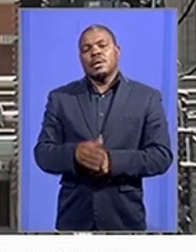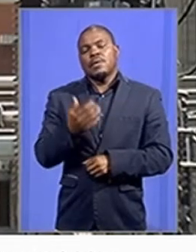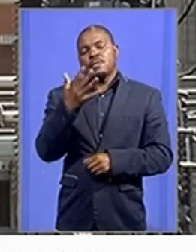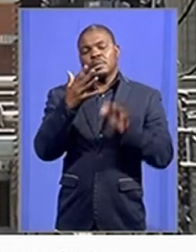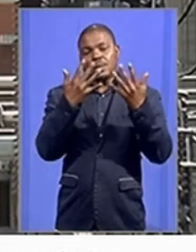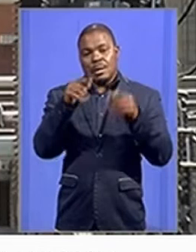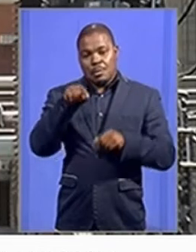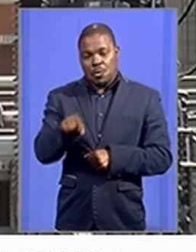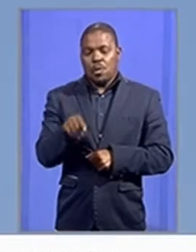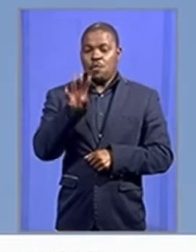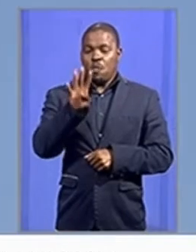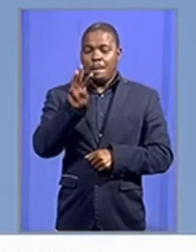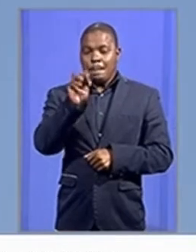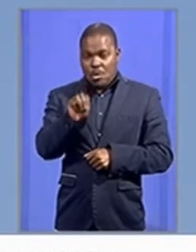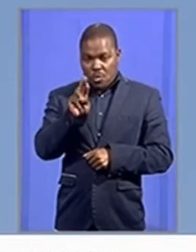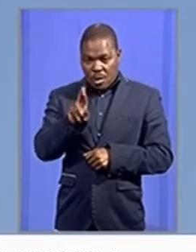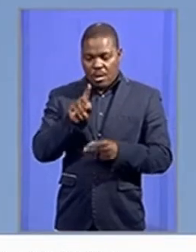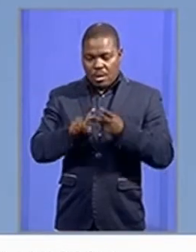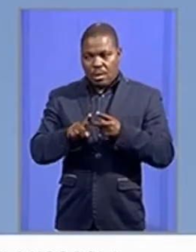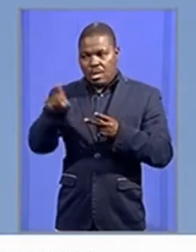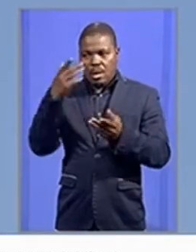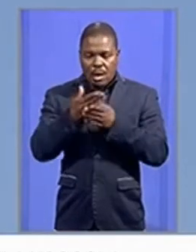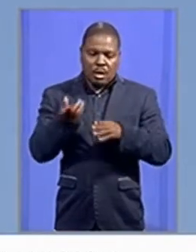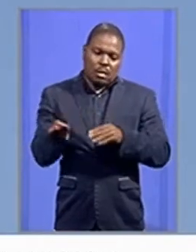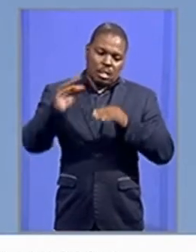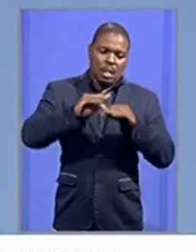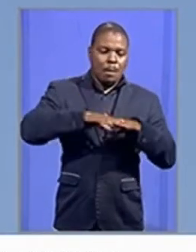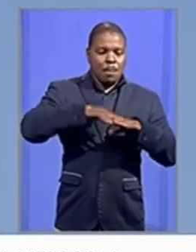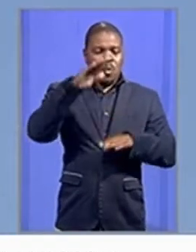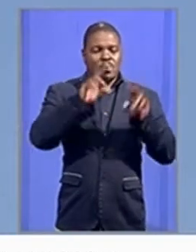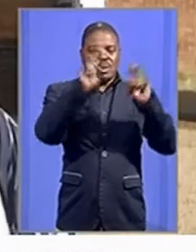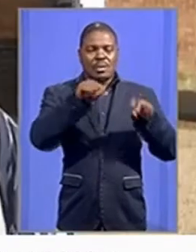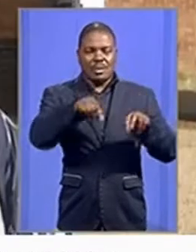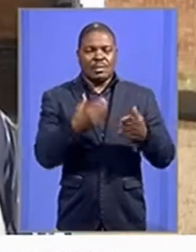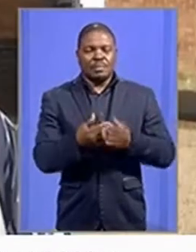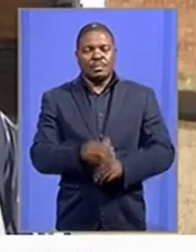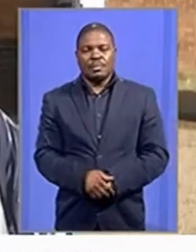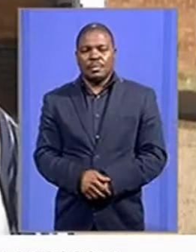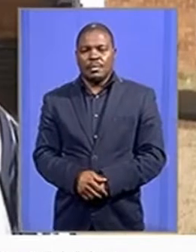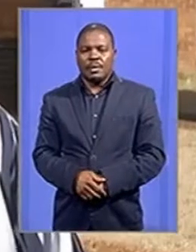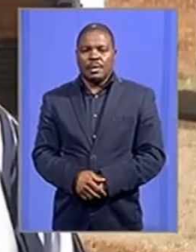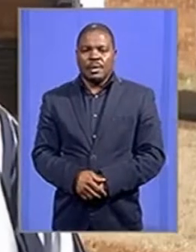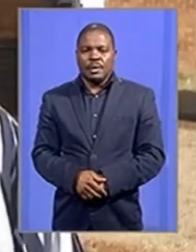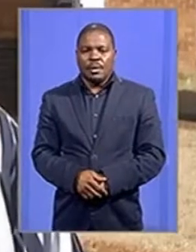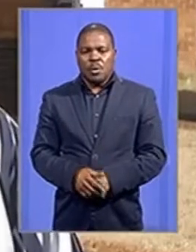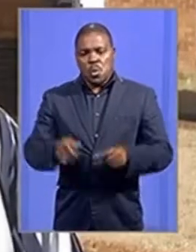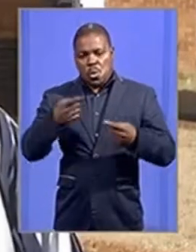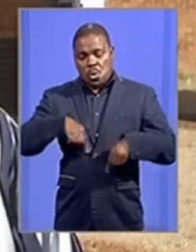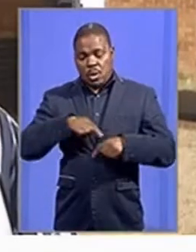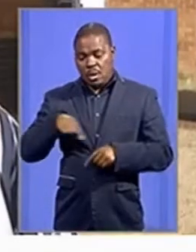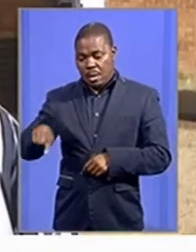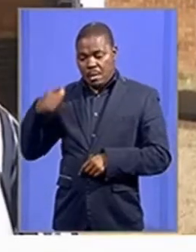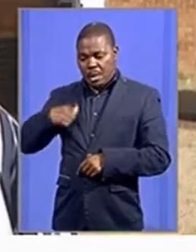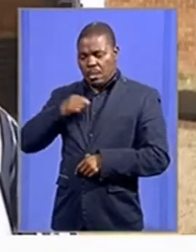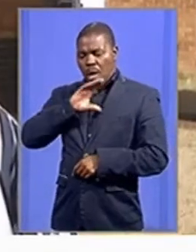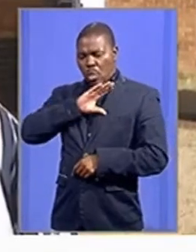14 gore Eskom e ba ekeletse motlakase Verkerte Vlei. Ga re tlo felela maatla re fela maatla re le Masilonyana